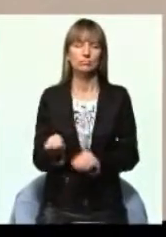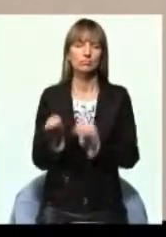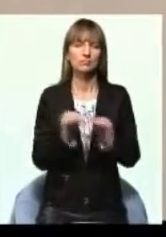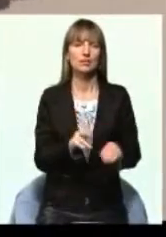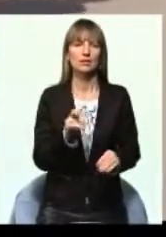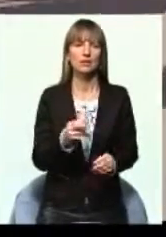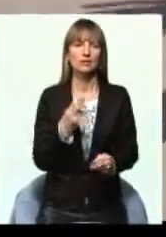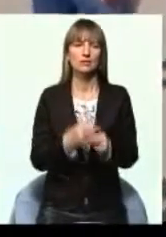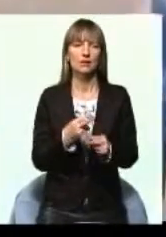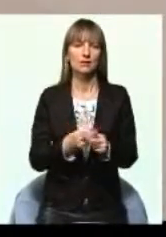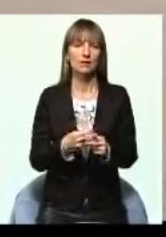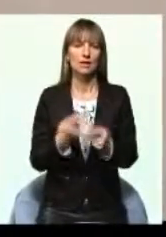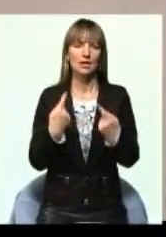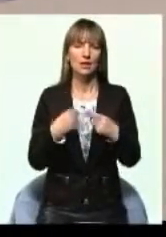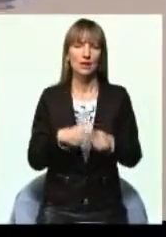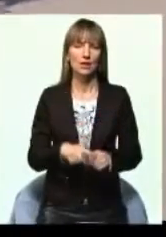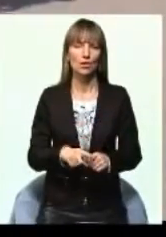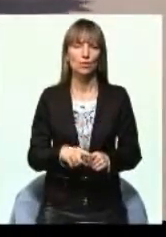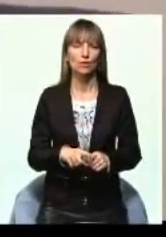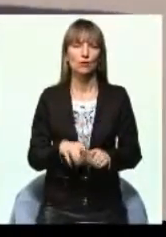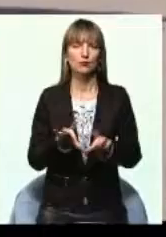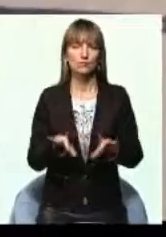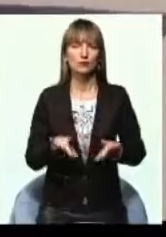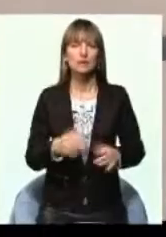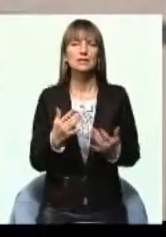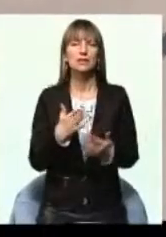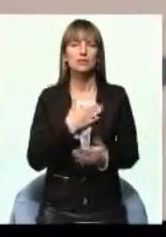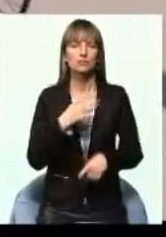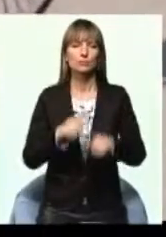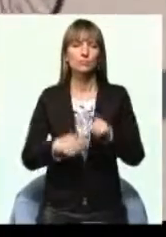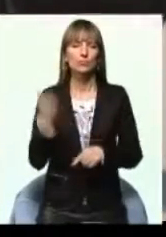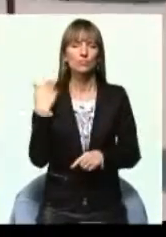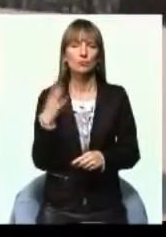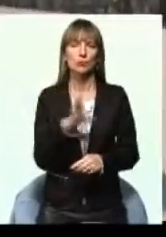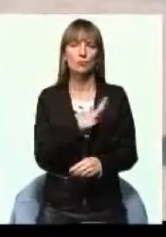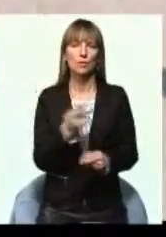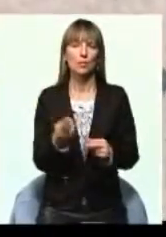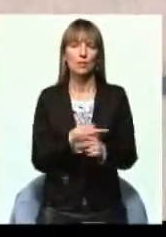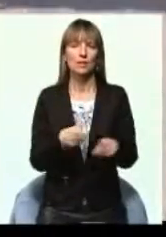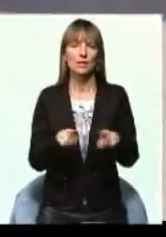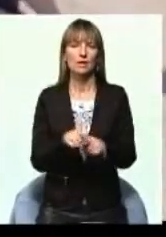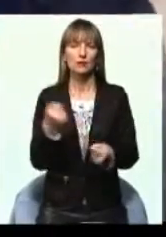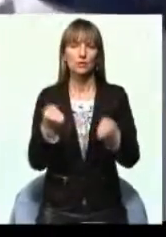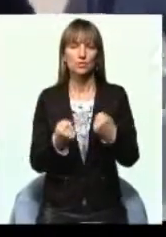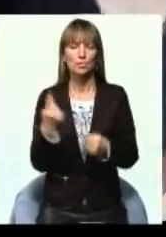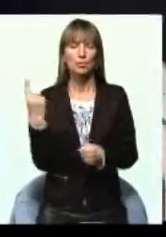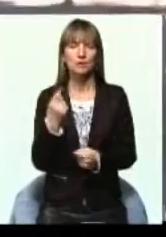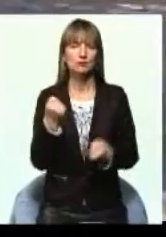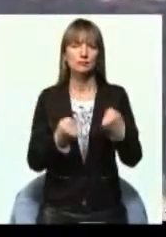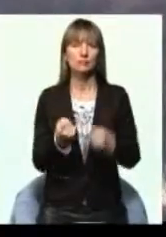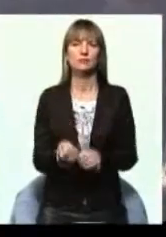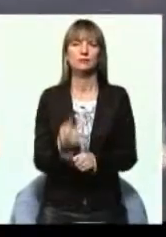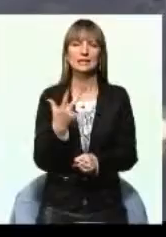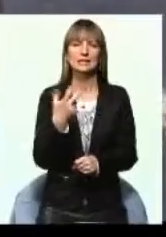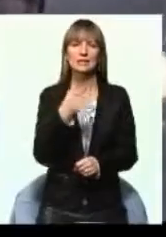на залізно-колісну техніку. Уявляєте, скільки наші пращури обходилися без такого транспорту? Перші автомобілі